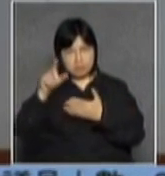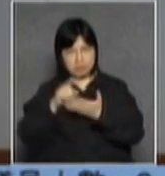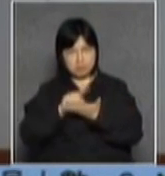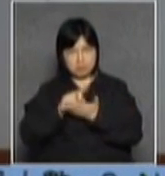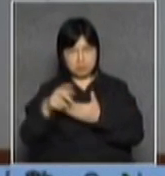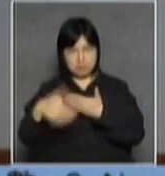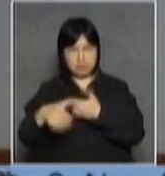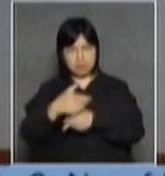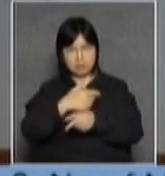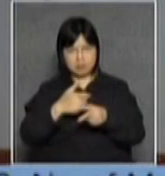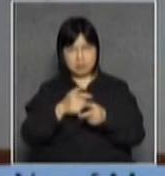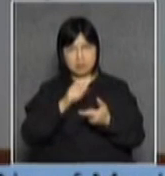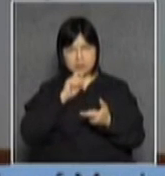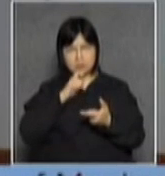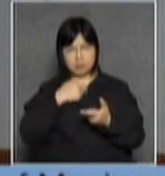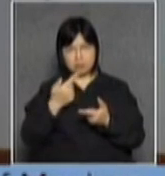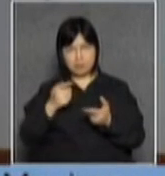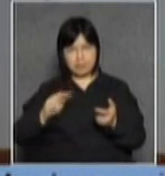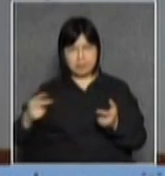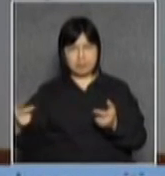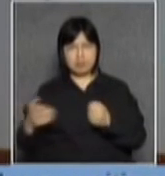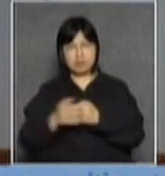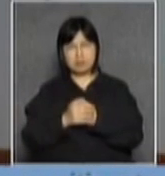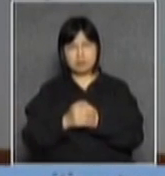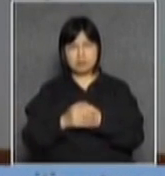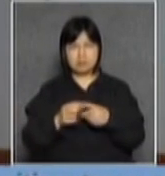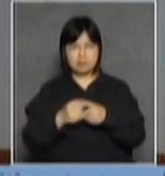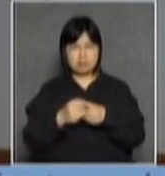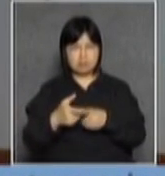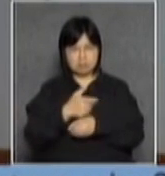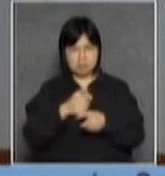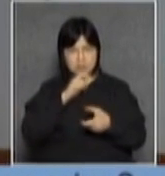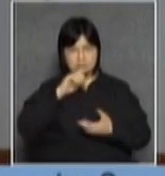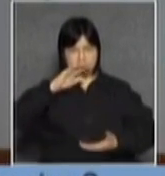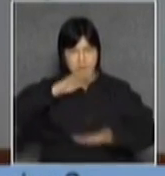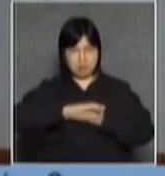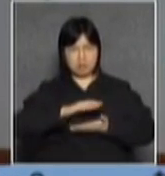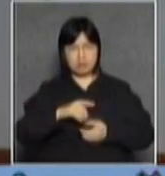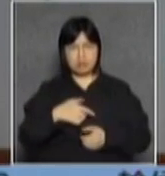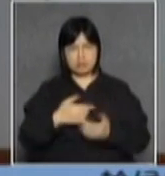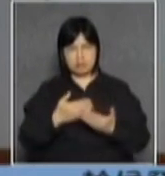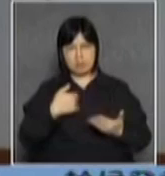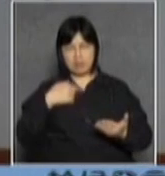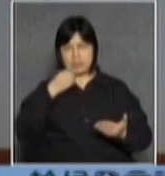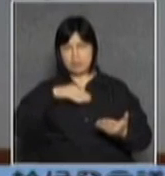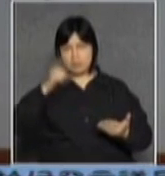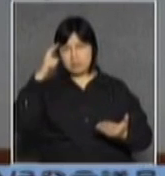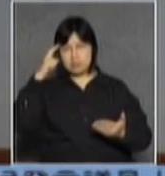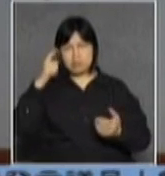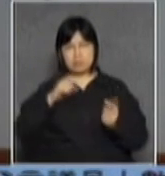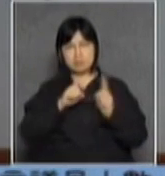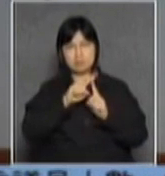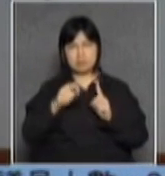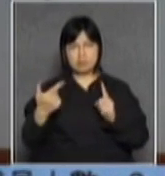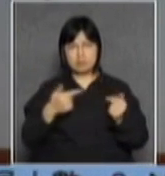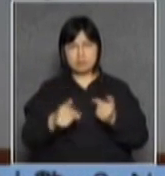圍經濟仍充滿很多變數，對公共財政帶來壓力，所謂前居可鑑。在1998年